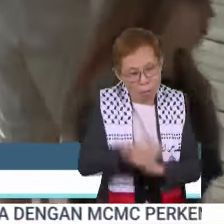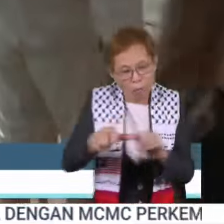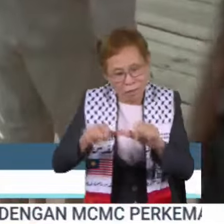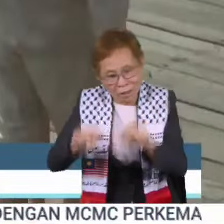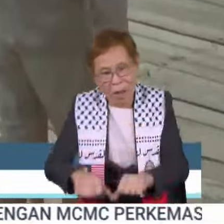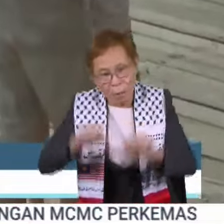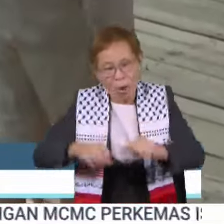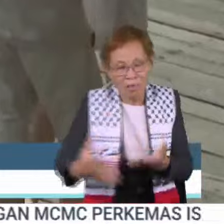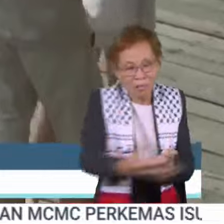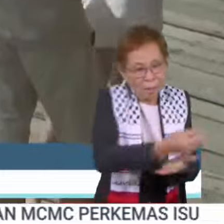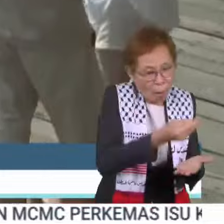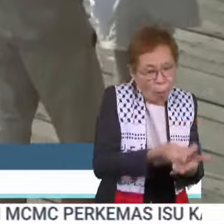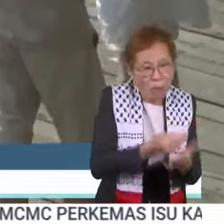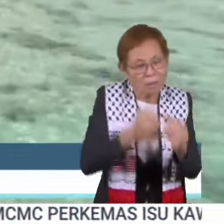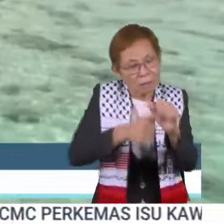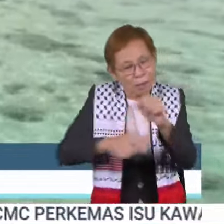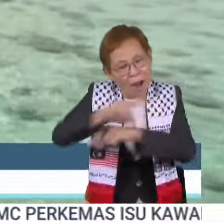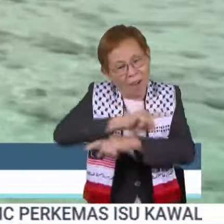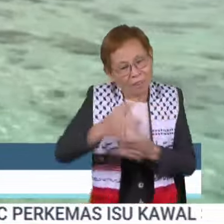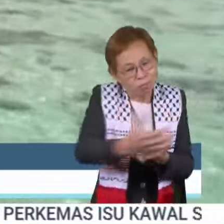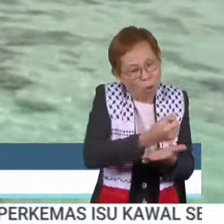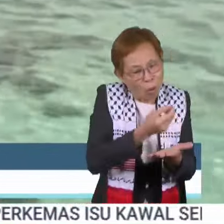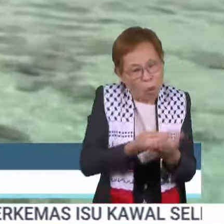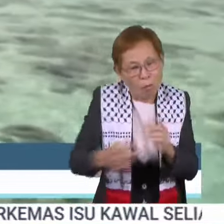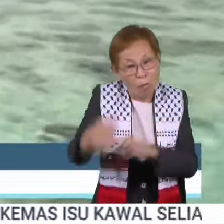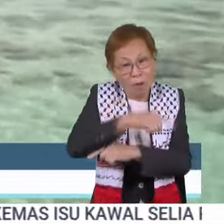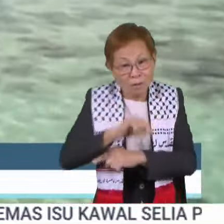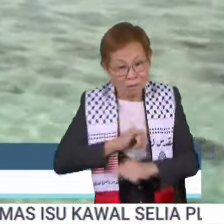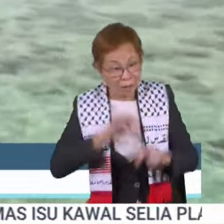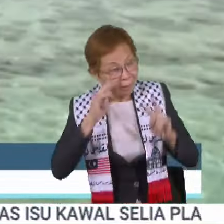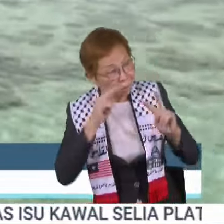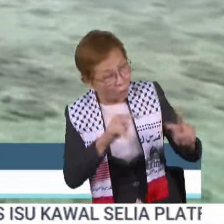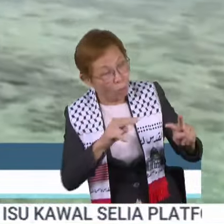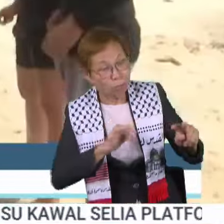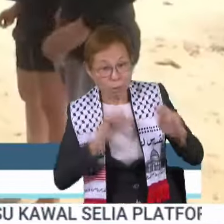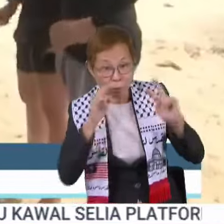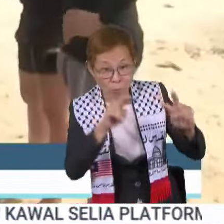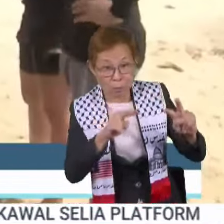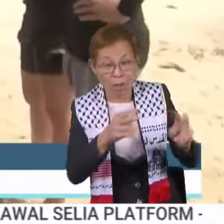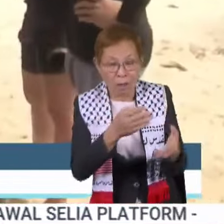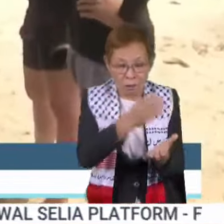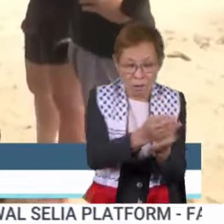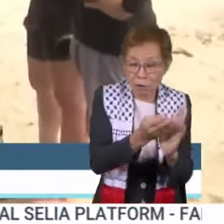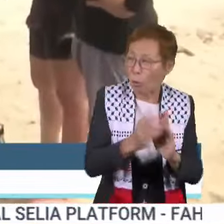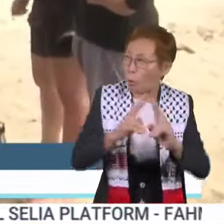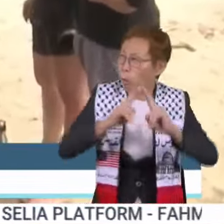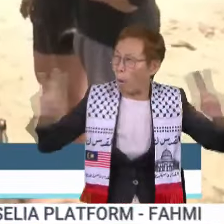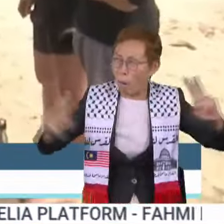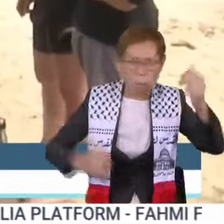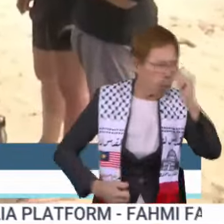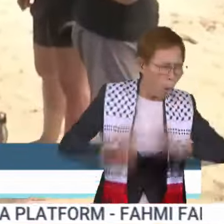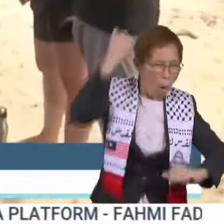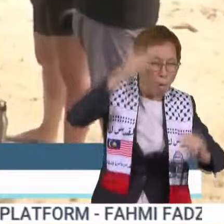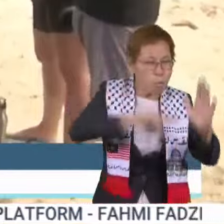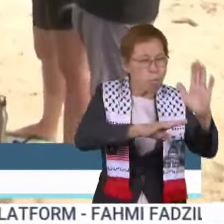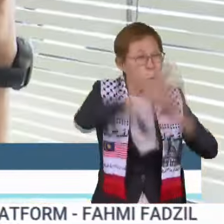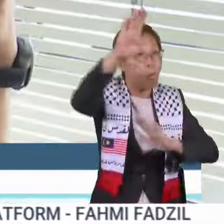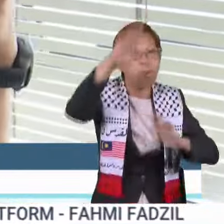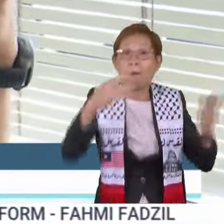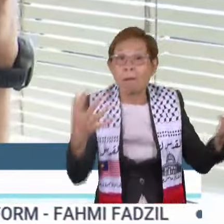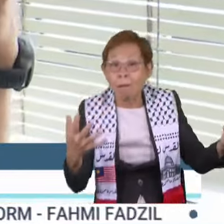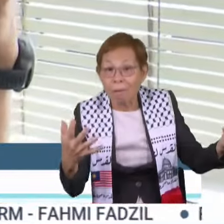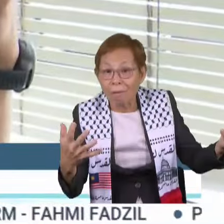boleh menjana pendapatan harian. Apa yang saya tengok di sini, sektor yang paling melonjak naik